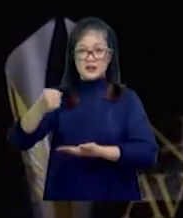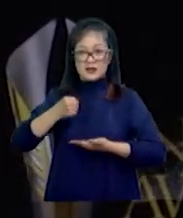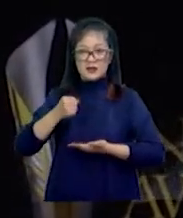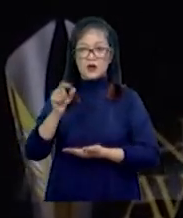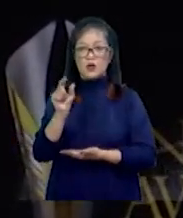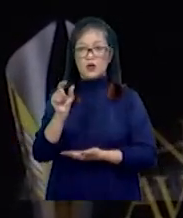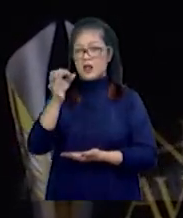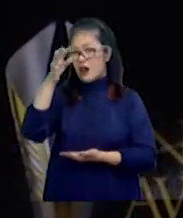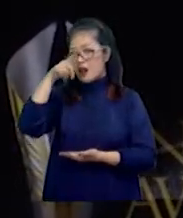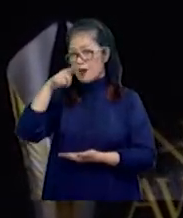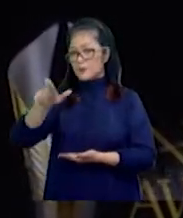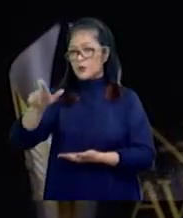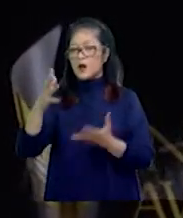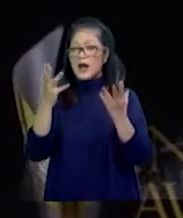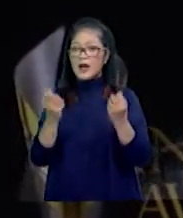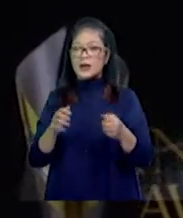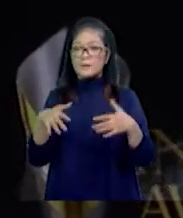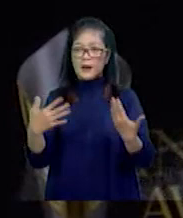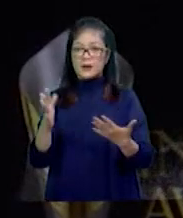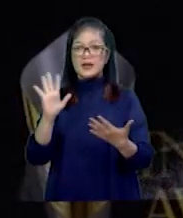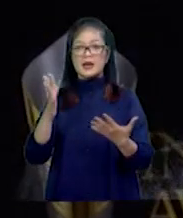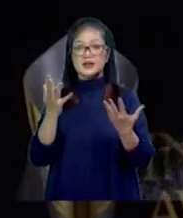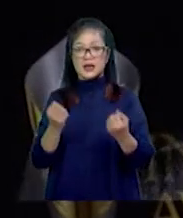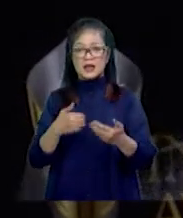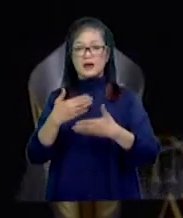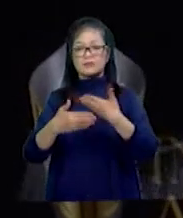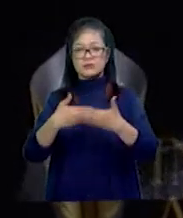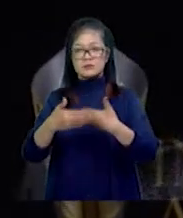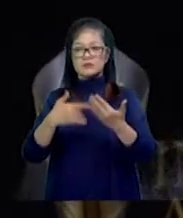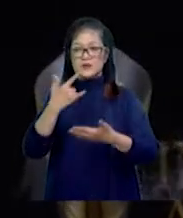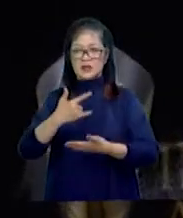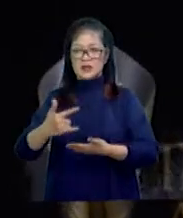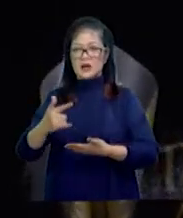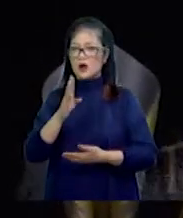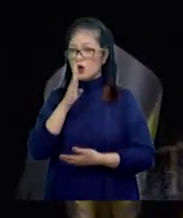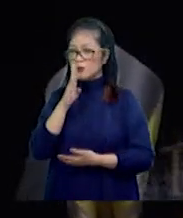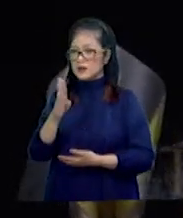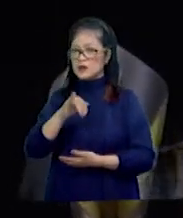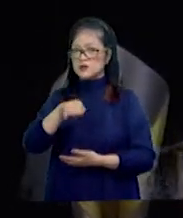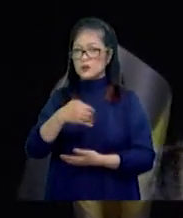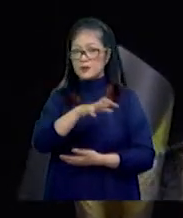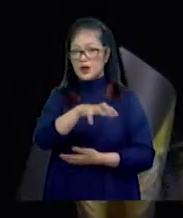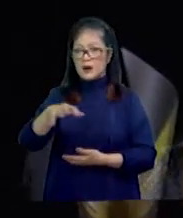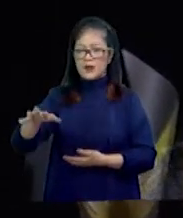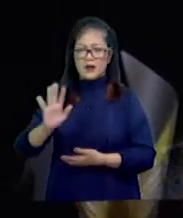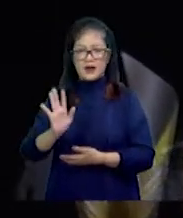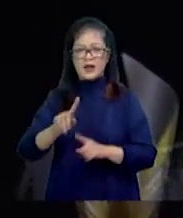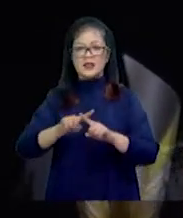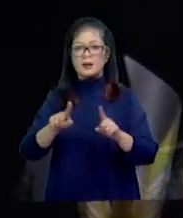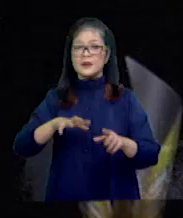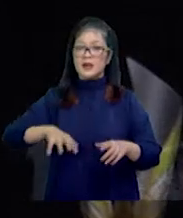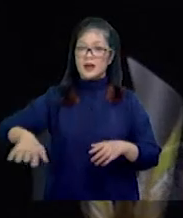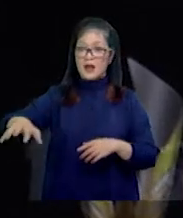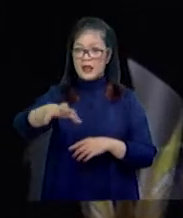Lampung. Harapan kami mudah-mudahan ini terus berjalan dan bukan hanya berapa daerah saja, tapi semua daerah-daerah yang